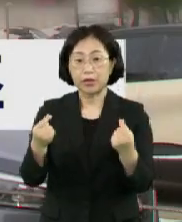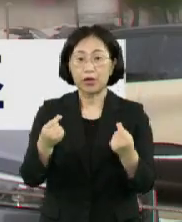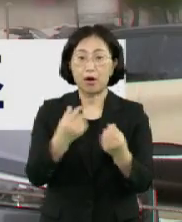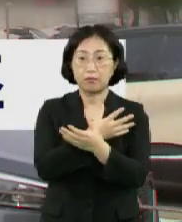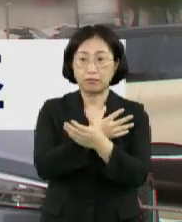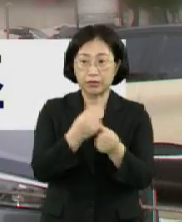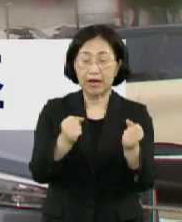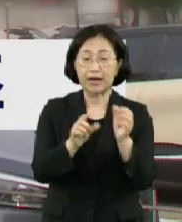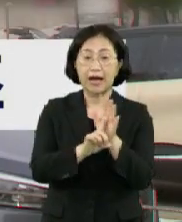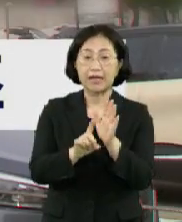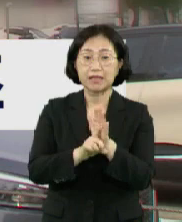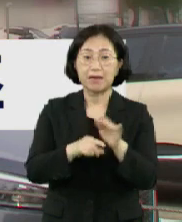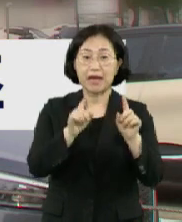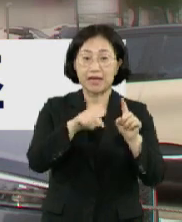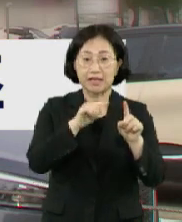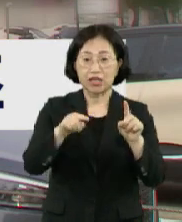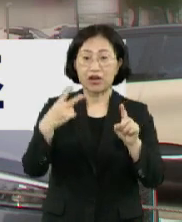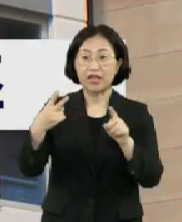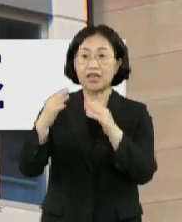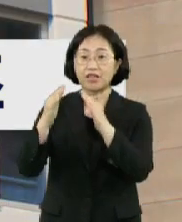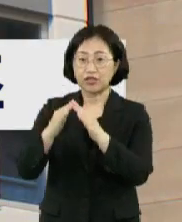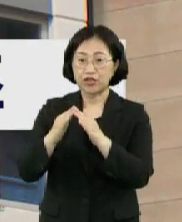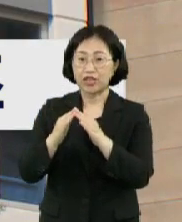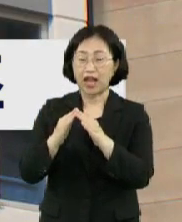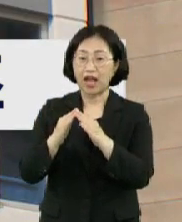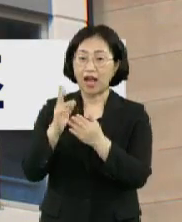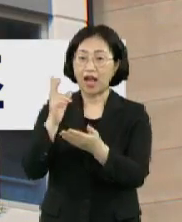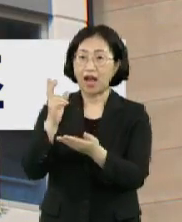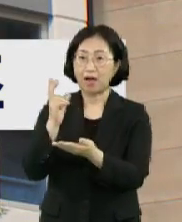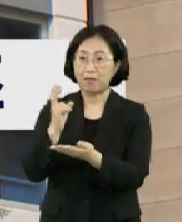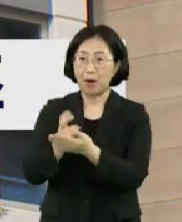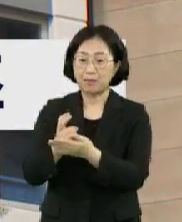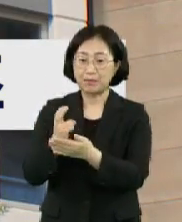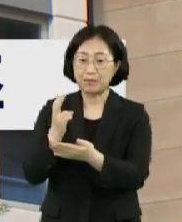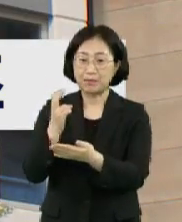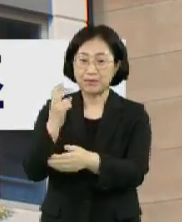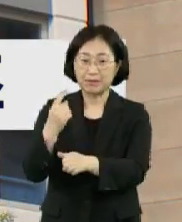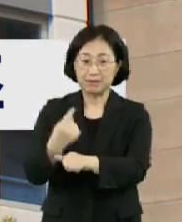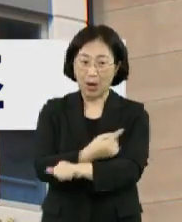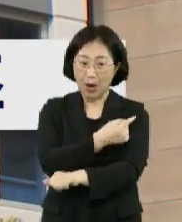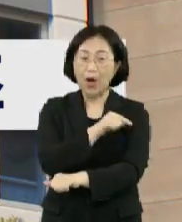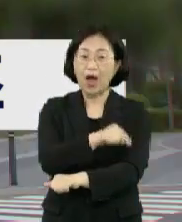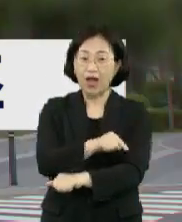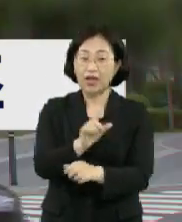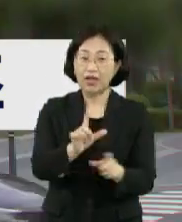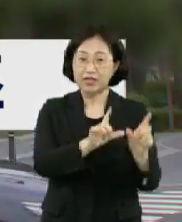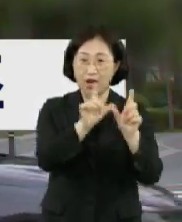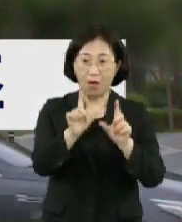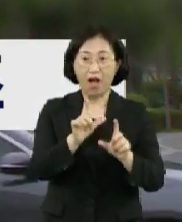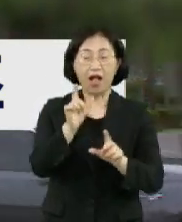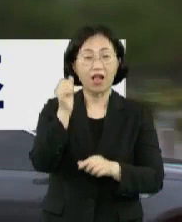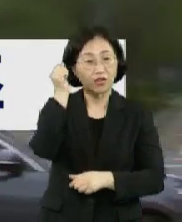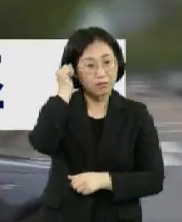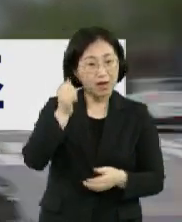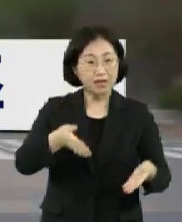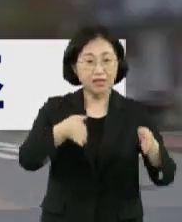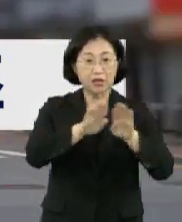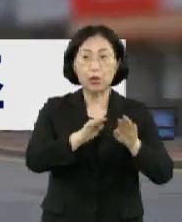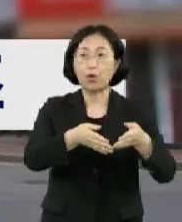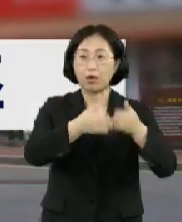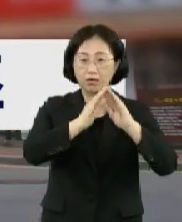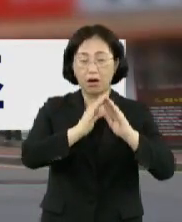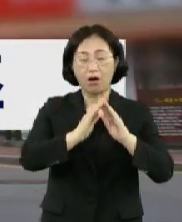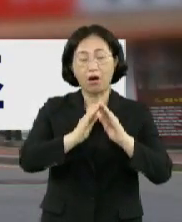분양하지만 1가구 2주택 규제를 피한 편법 형태의 생활 숙박 시설로 개발되면서 도시